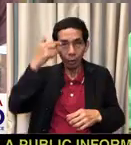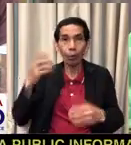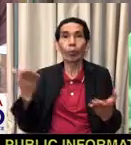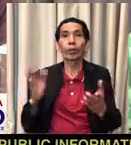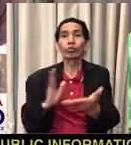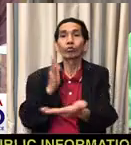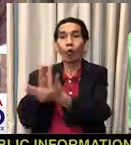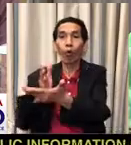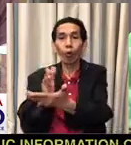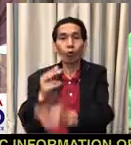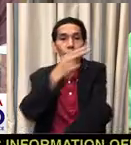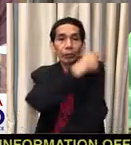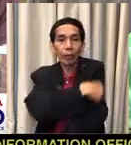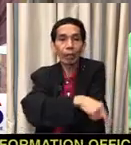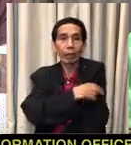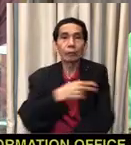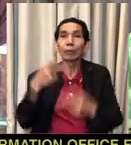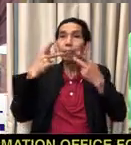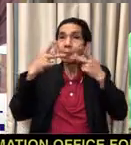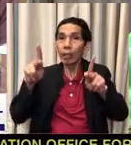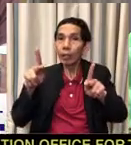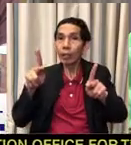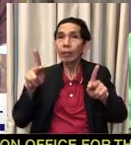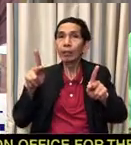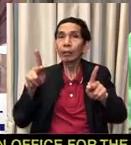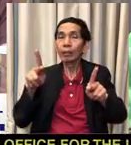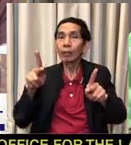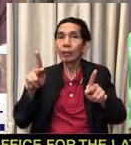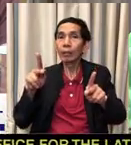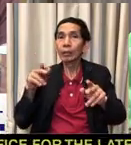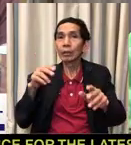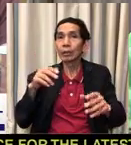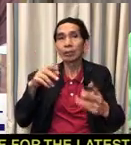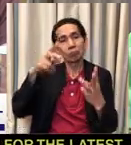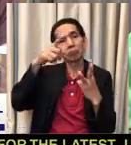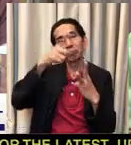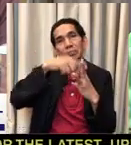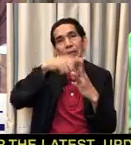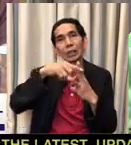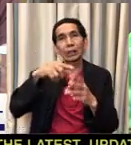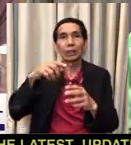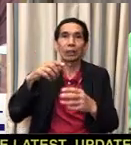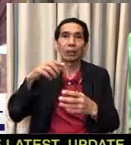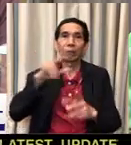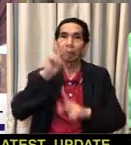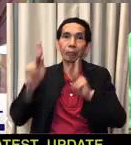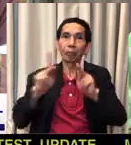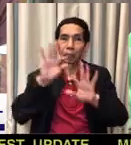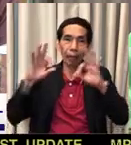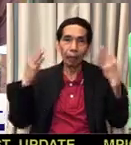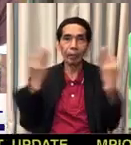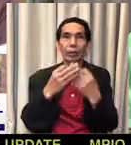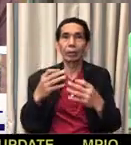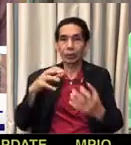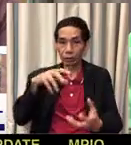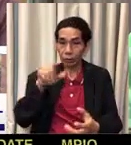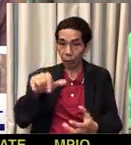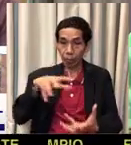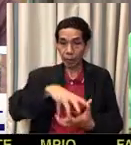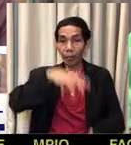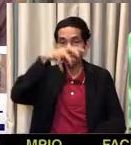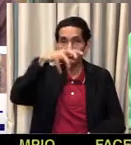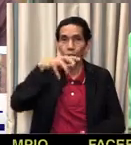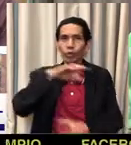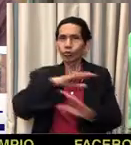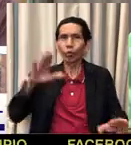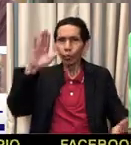ka pa magpapa-hospital. Hagip na naman ngayon yung middle class o working class. Ikaw naman, mayaman. Huwag